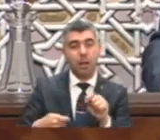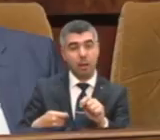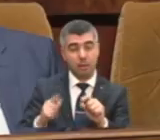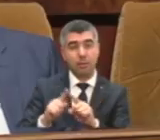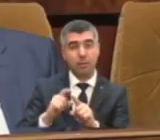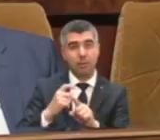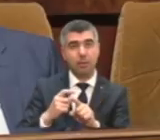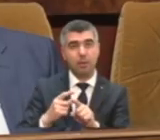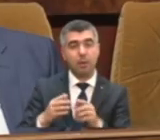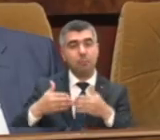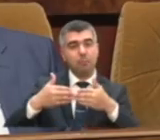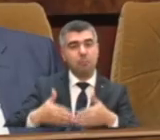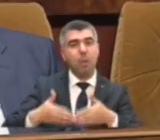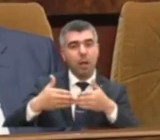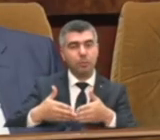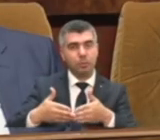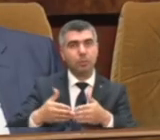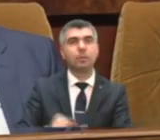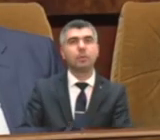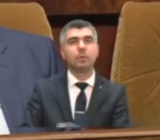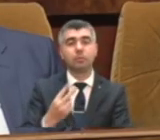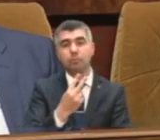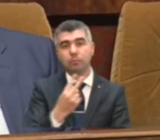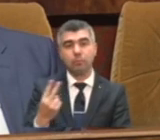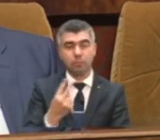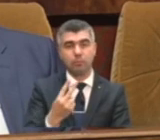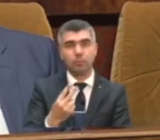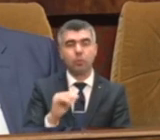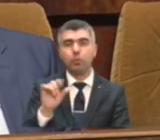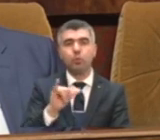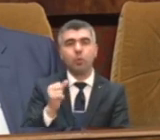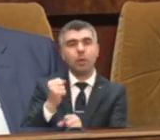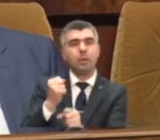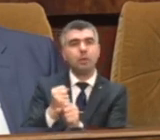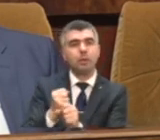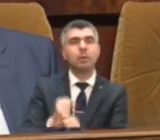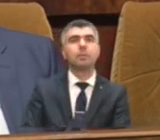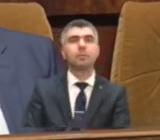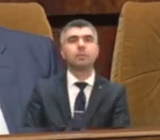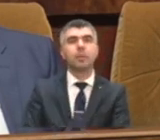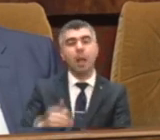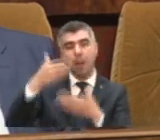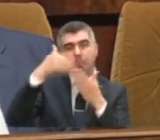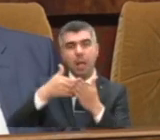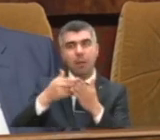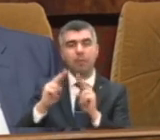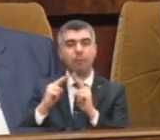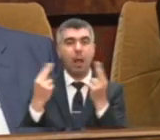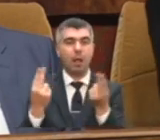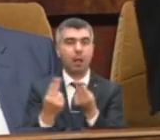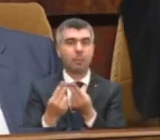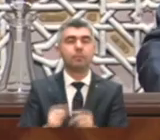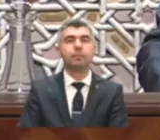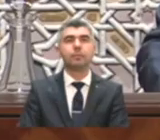البواخر بين الضفتين، ماذا قمتم لعتق مغاربة العالم؟ شكرا.